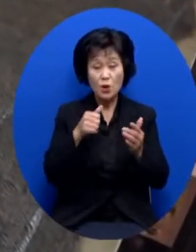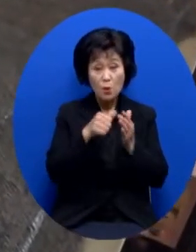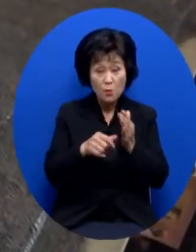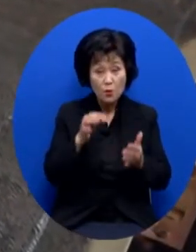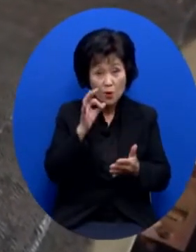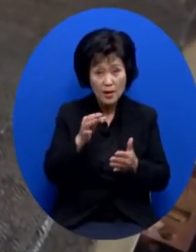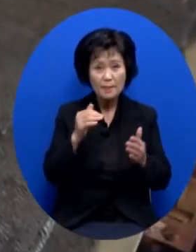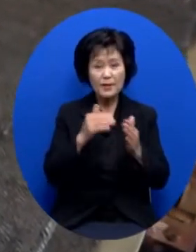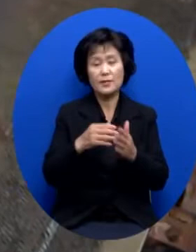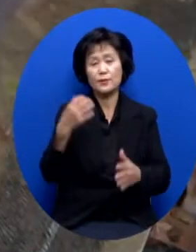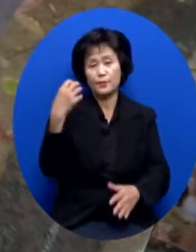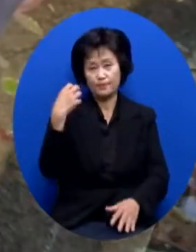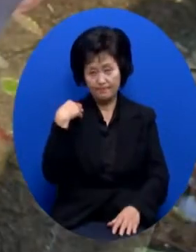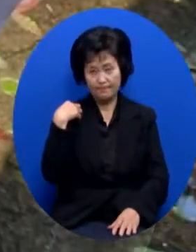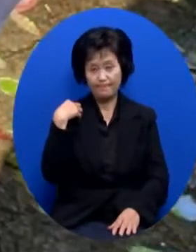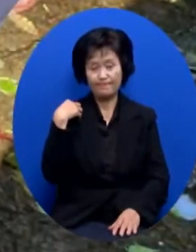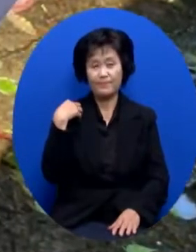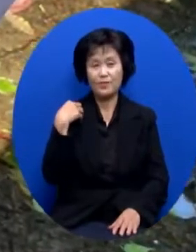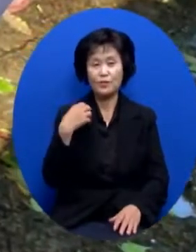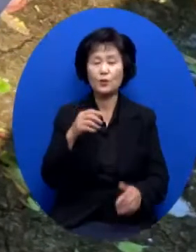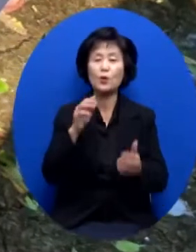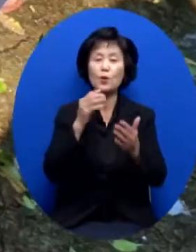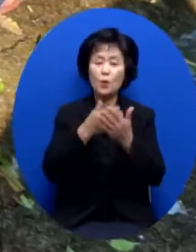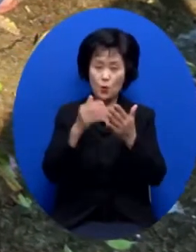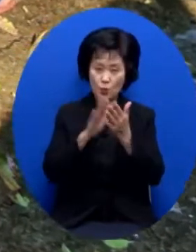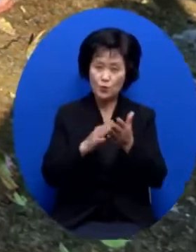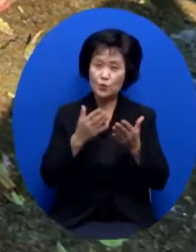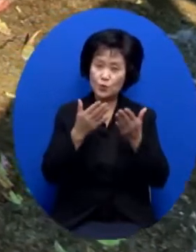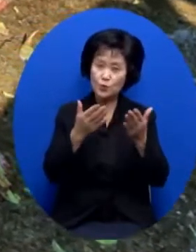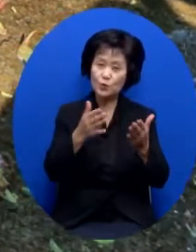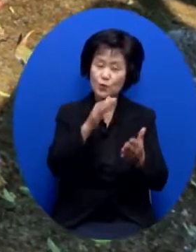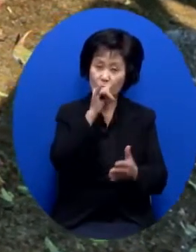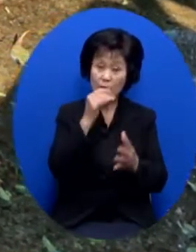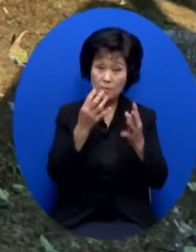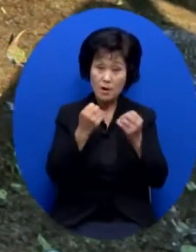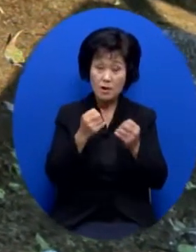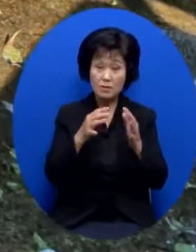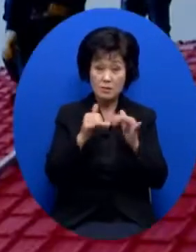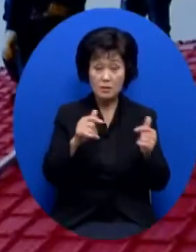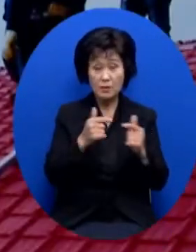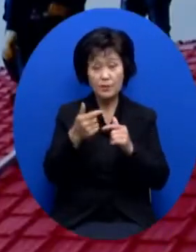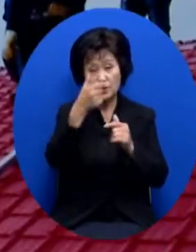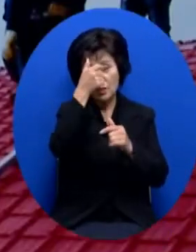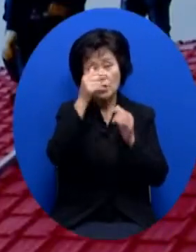하는 그런 부담을 가지고 있습니다. 정말 많은 분들의 기도와 관심이 필요한 것